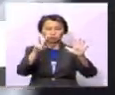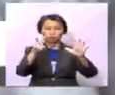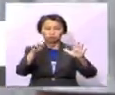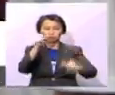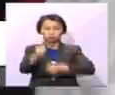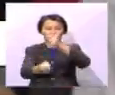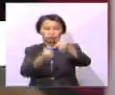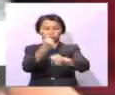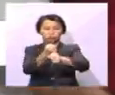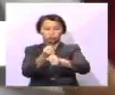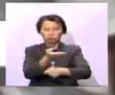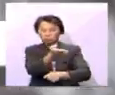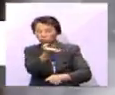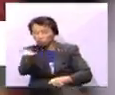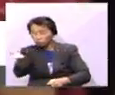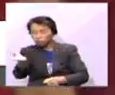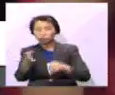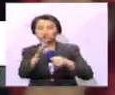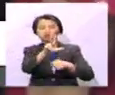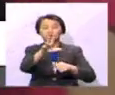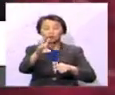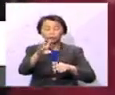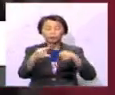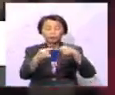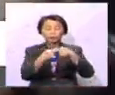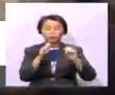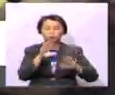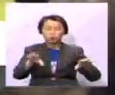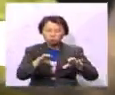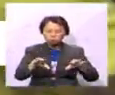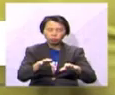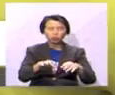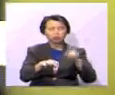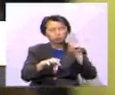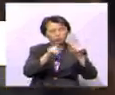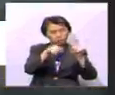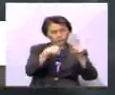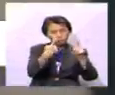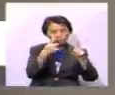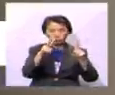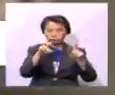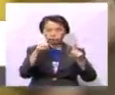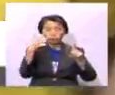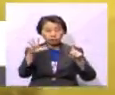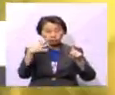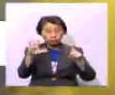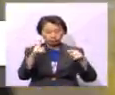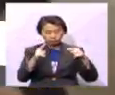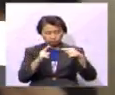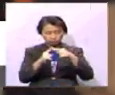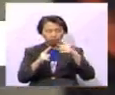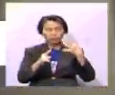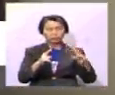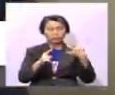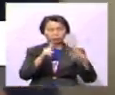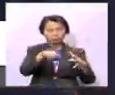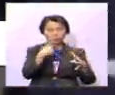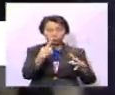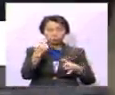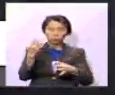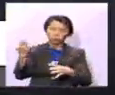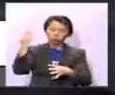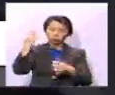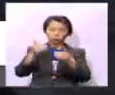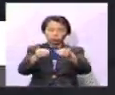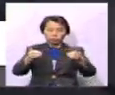20 tahun. Semua mereka didakwa melakukan perbuatan itu antara 1 Januari 2015 hingga 14 Januari lalu di